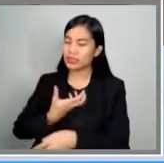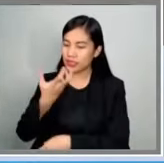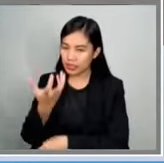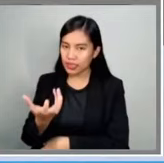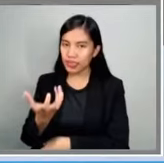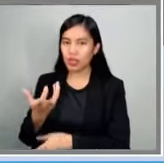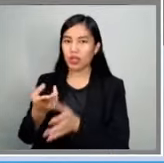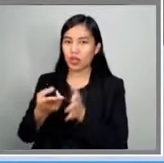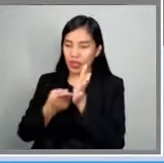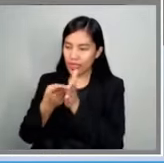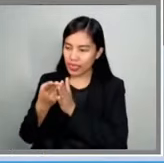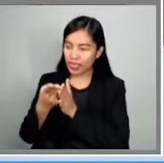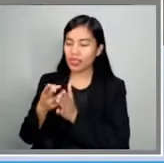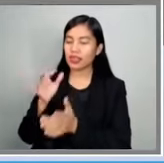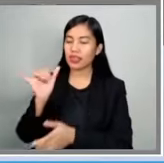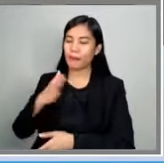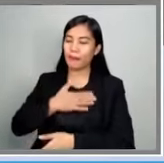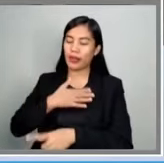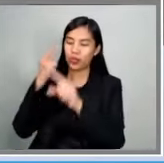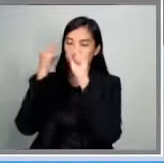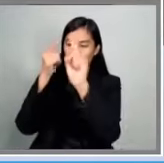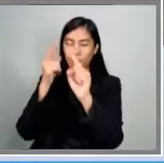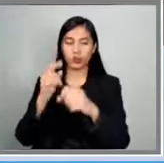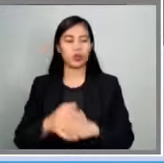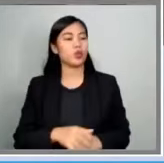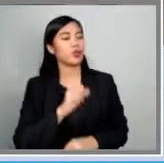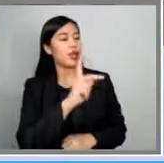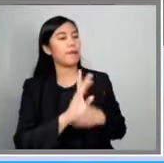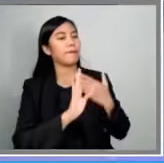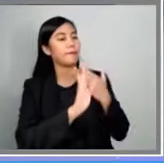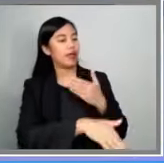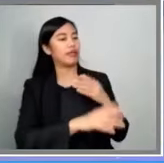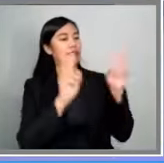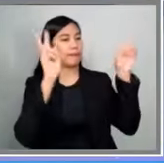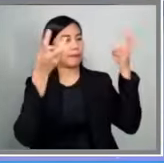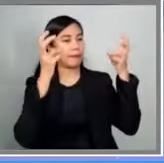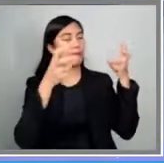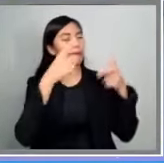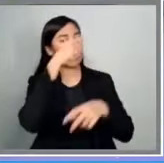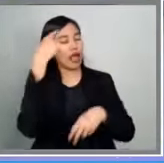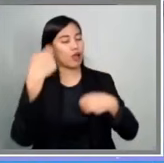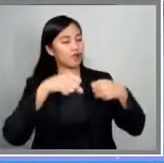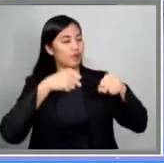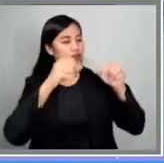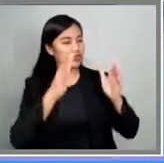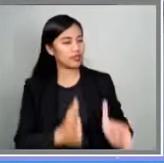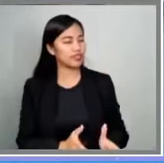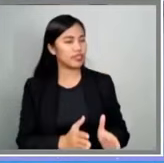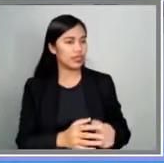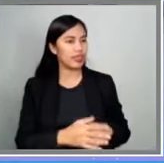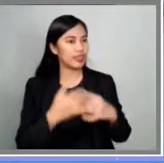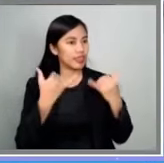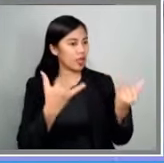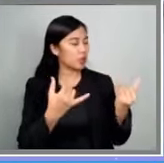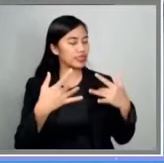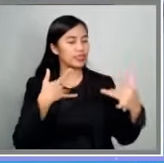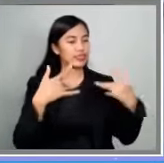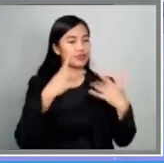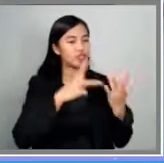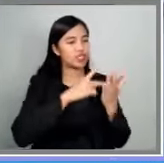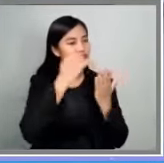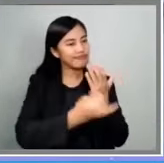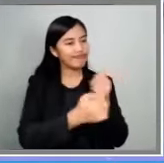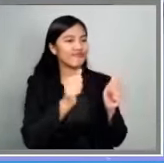ko. Mm-hmm. Balik naman tayo sa Black Rider, Kylie. Isa rin sa mga inaabangan yung reunion project niyo ni Ruru. Kumusta naman kayo sa taping?